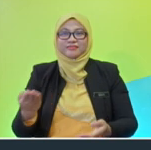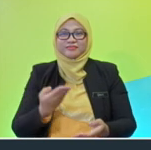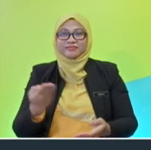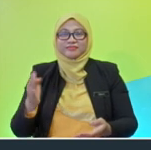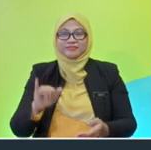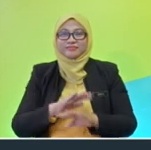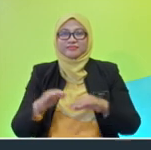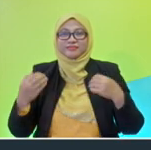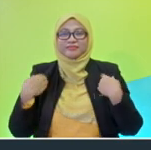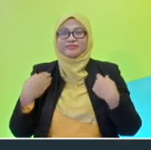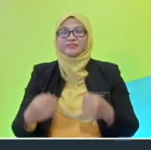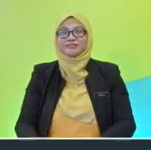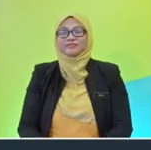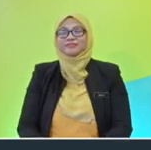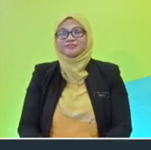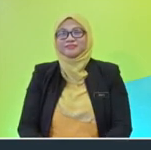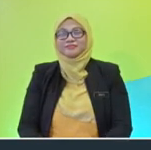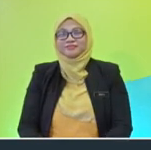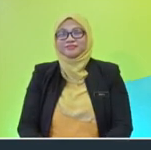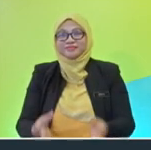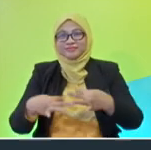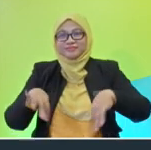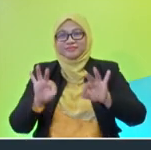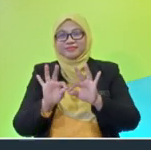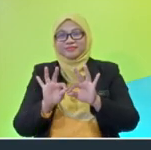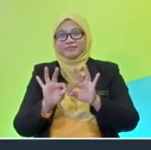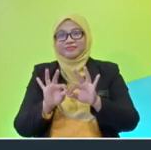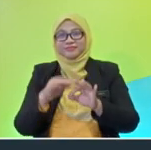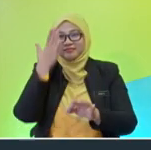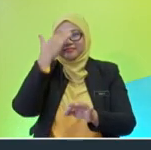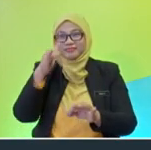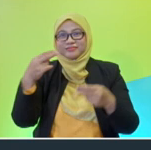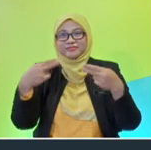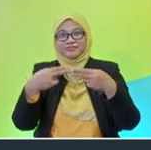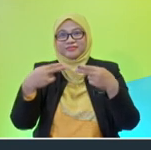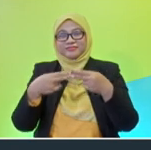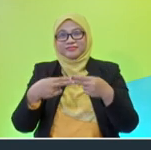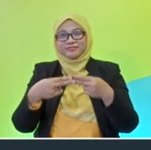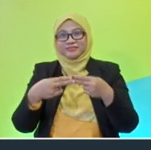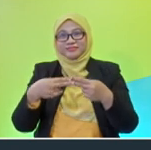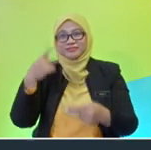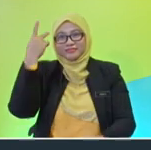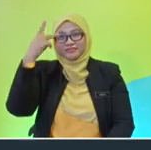Hanif oke itu adalah kepentingan Kenapa sebenarnya hubungan diplomatik ini dijalankan